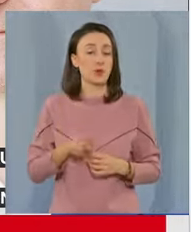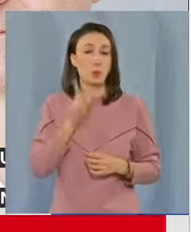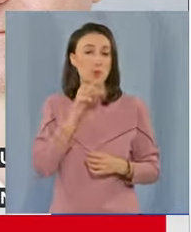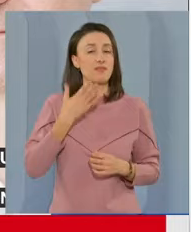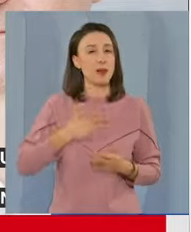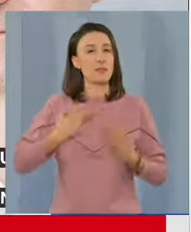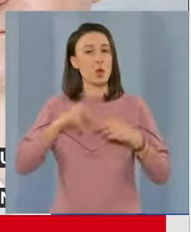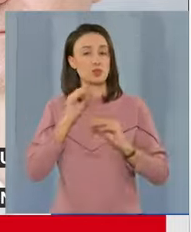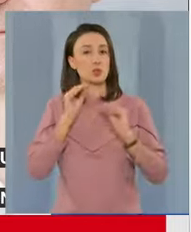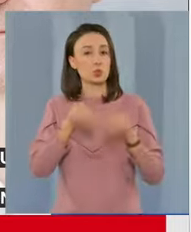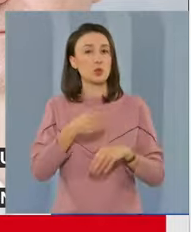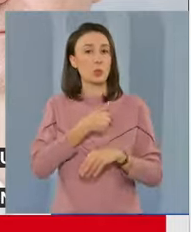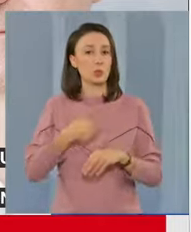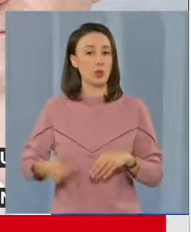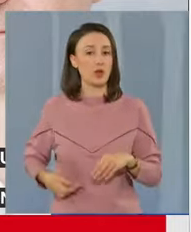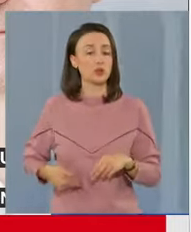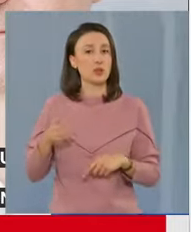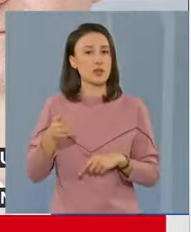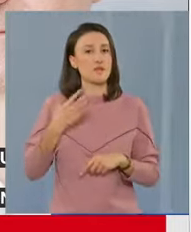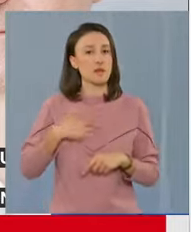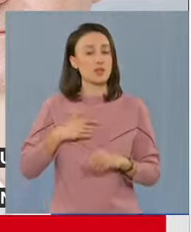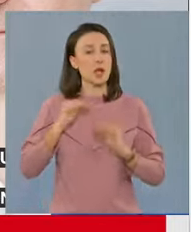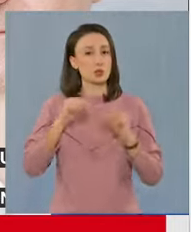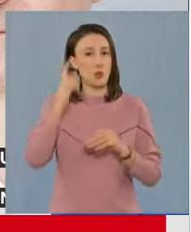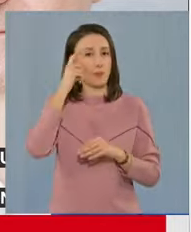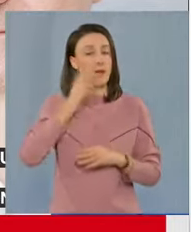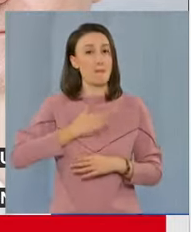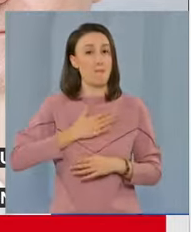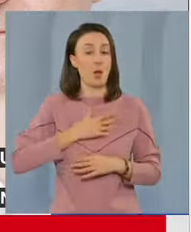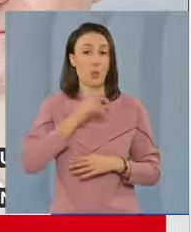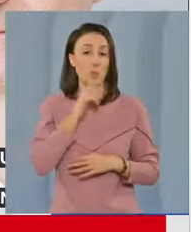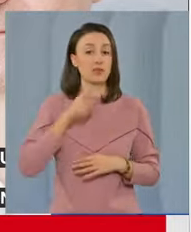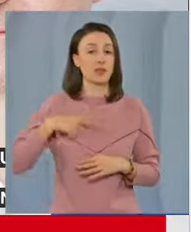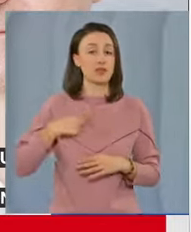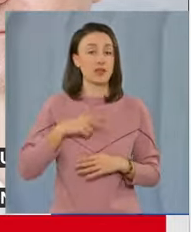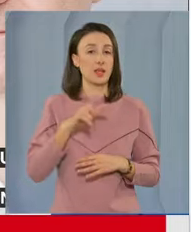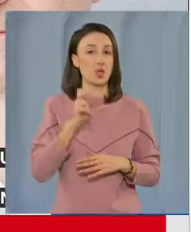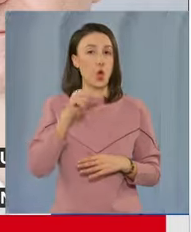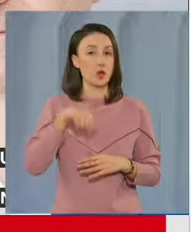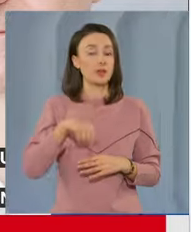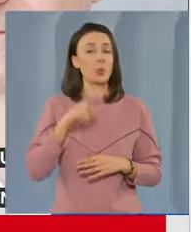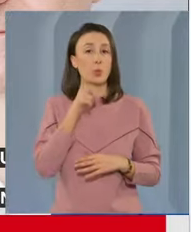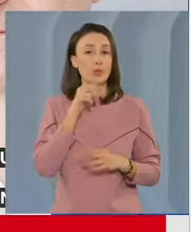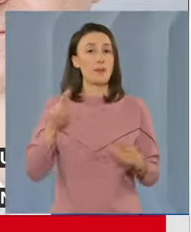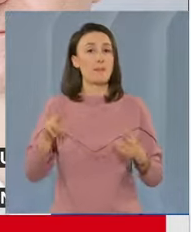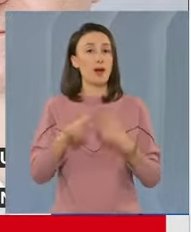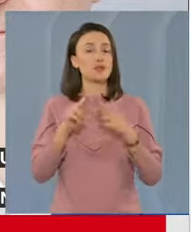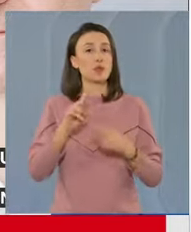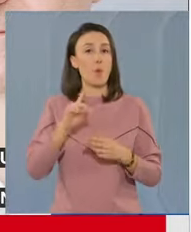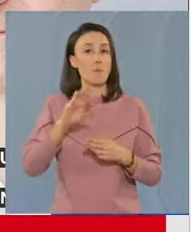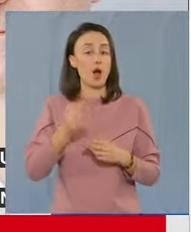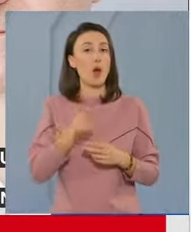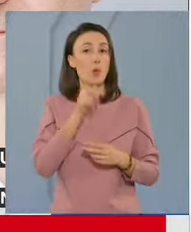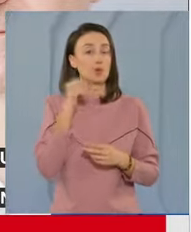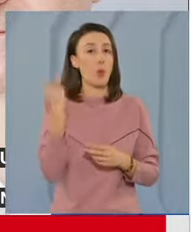vrem noi să ducem Bucureștiul ăsta? Vrem să-l ducem, în opinia mea, acolo unde este Chionul, acolo unde este Paris, unde este Roma, adică unde